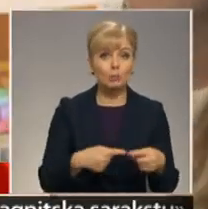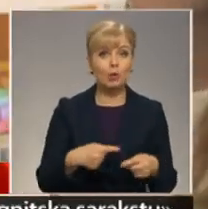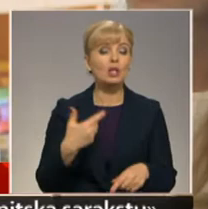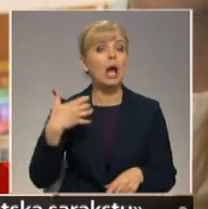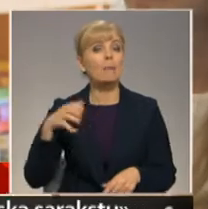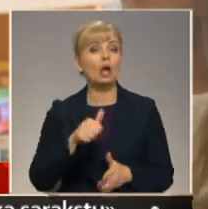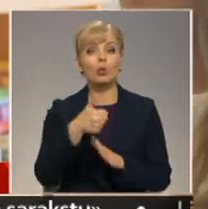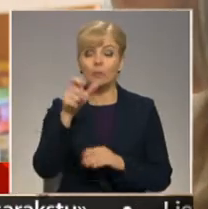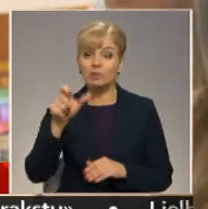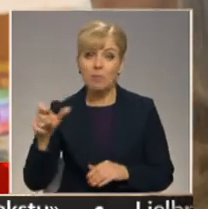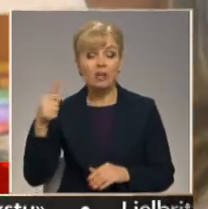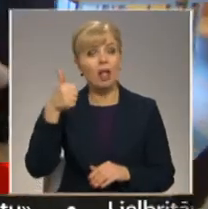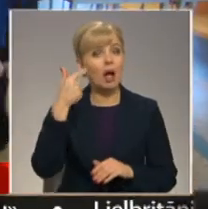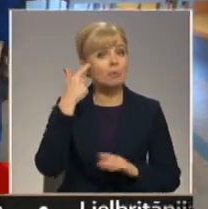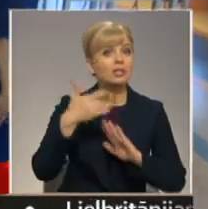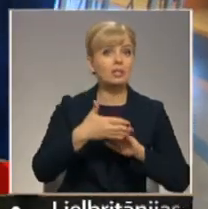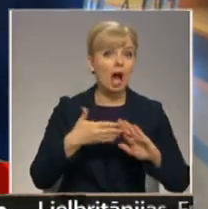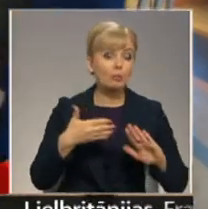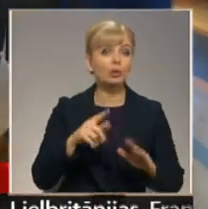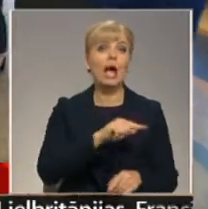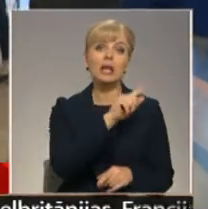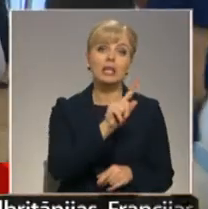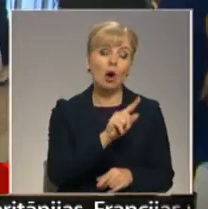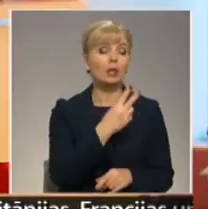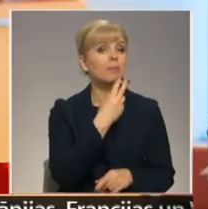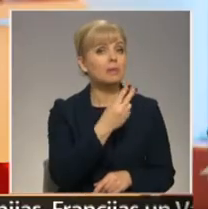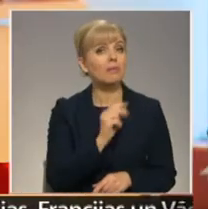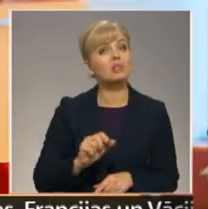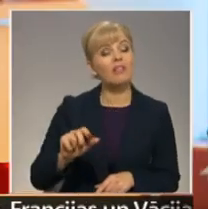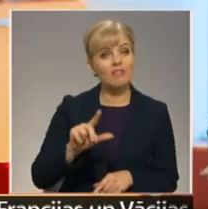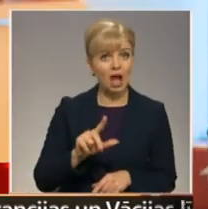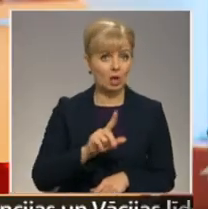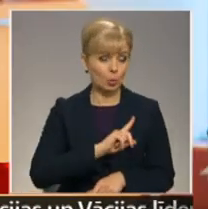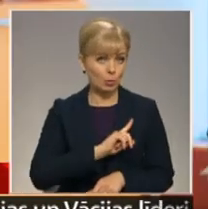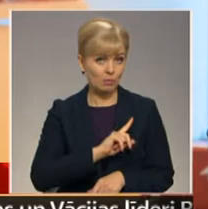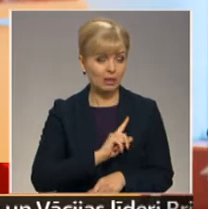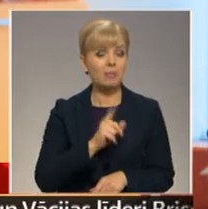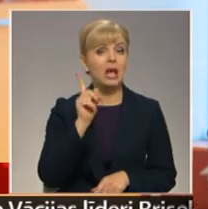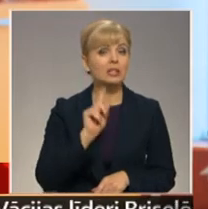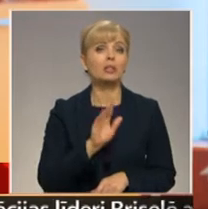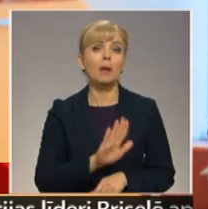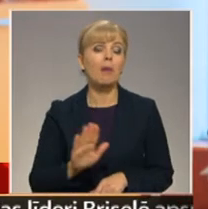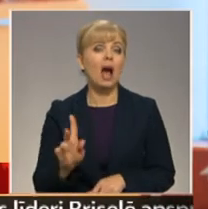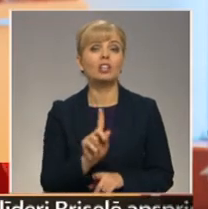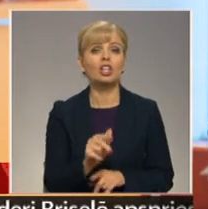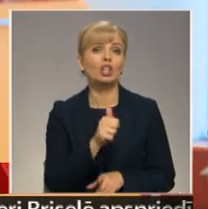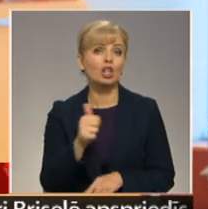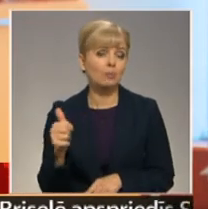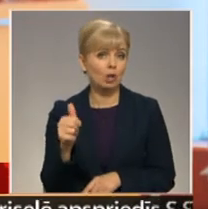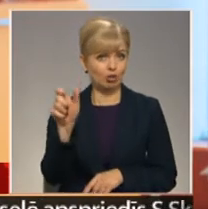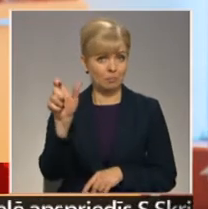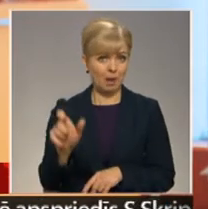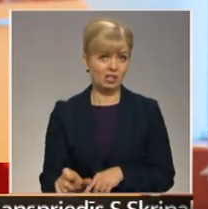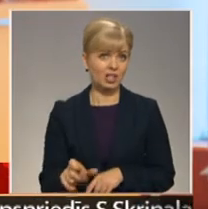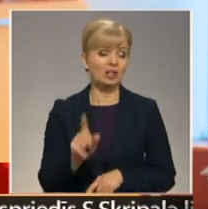padomes pārstāvis labi saprot, kādiem jautājumiem vajadzētu pievērsties vairāk. Mēs zinām, ka bērni ir ļoti īpaši pacienti un reizēm